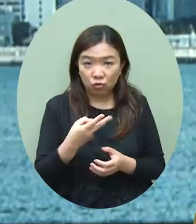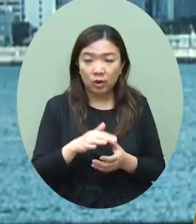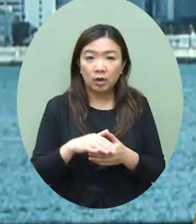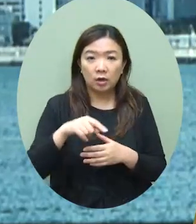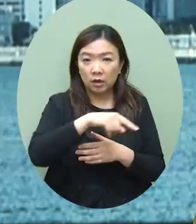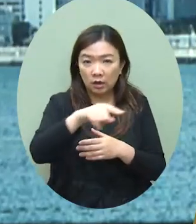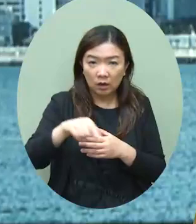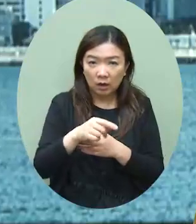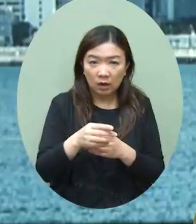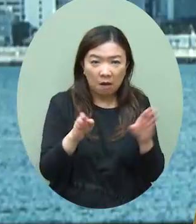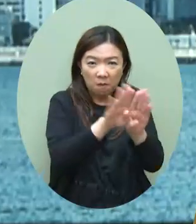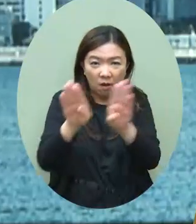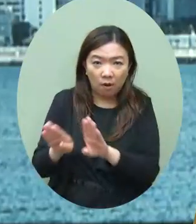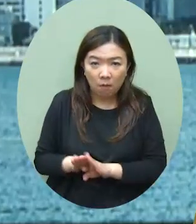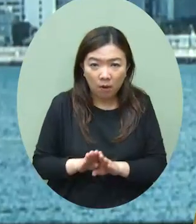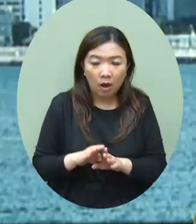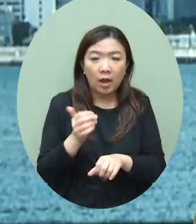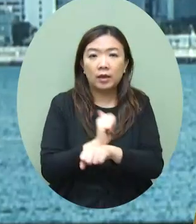機會就更加微嚇。